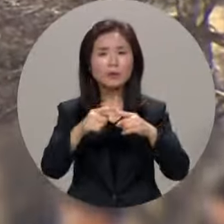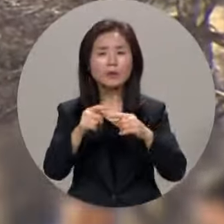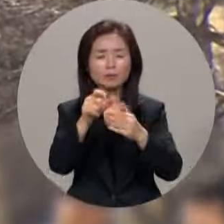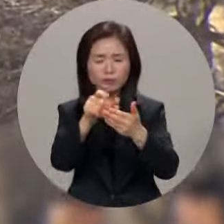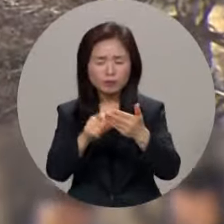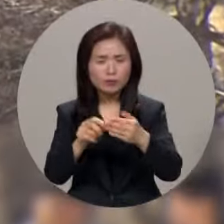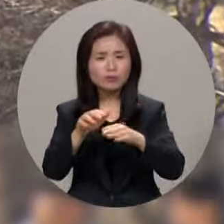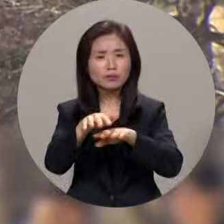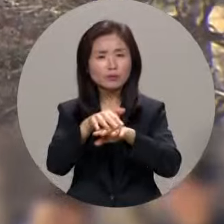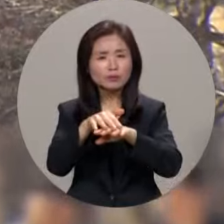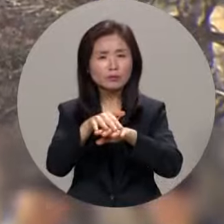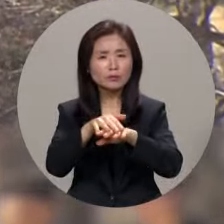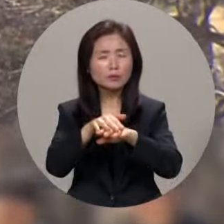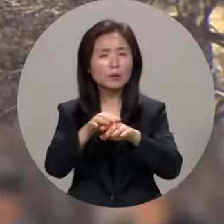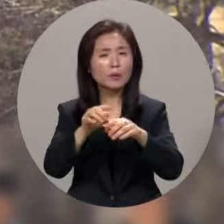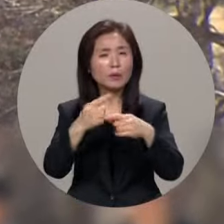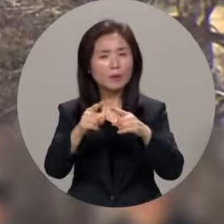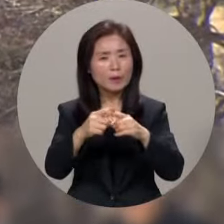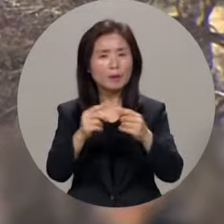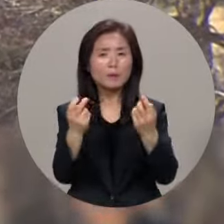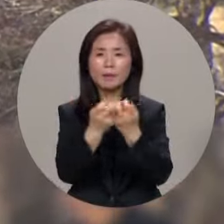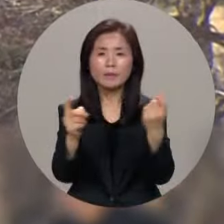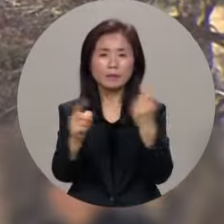입니다 EBS 뉴스 진입니다